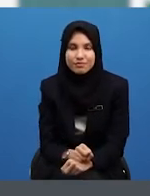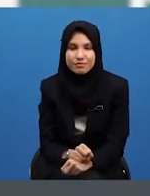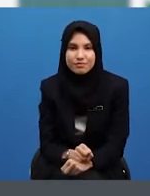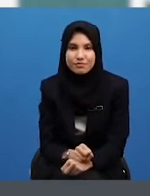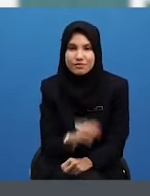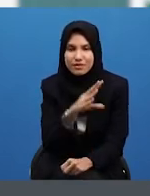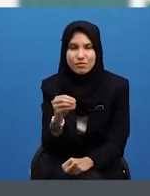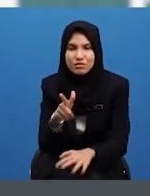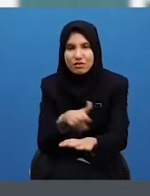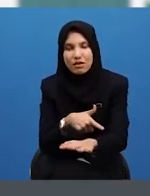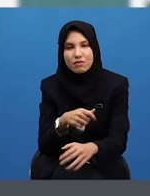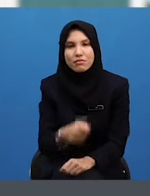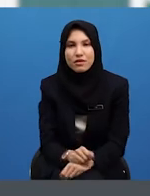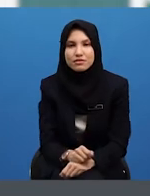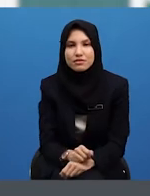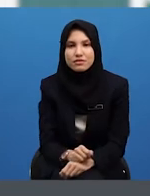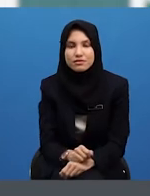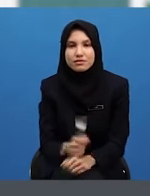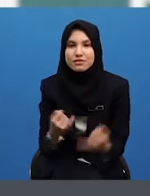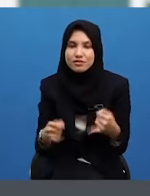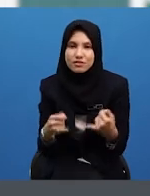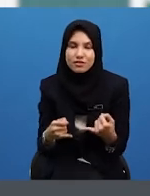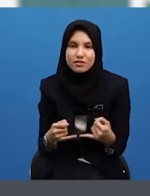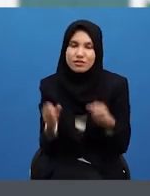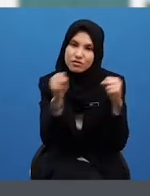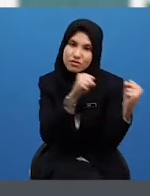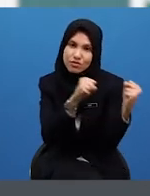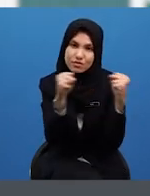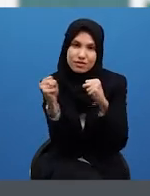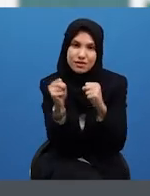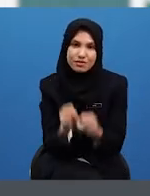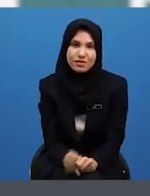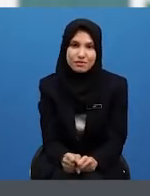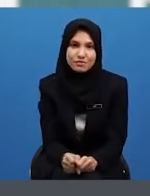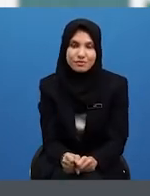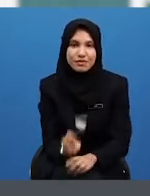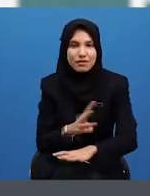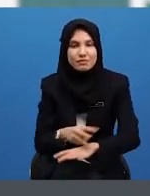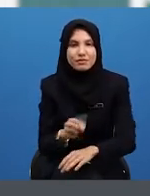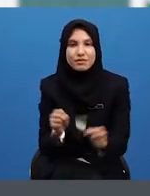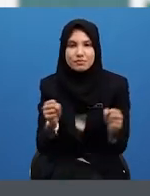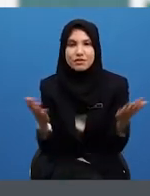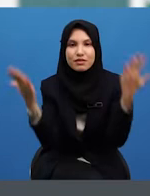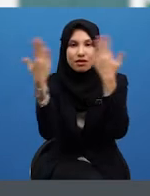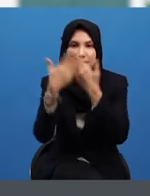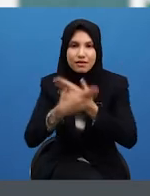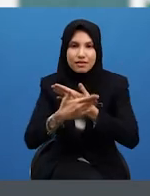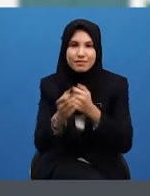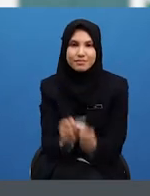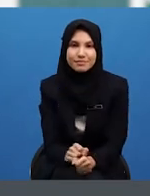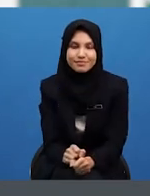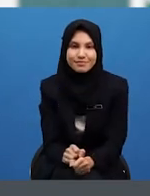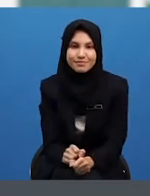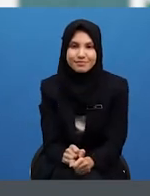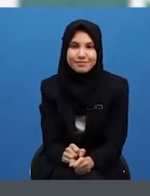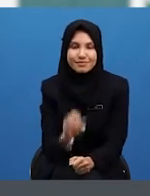sekiranya suasana persekitaran menjadi gelap Baiklah